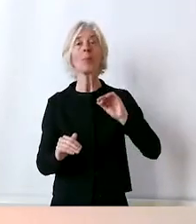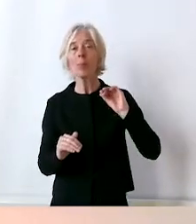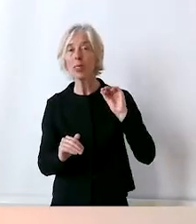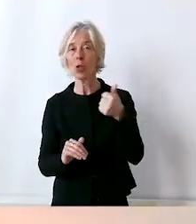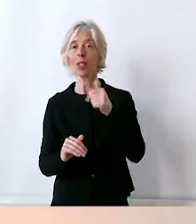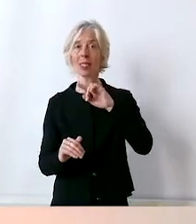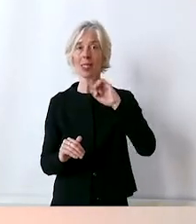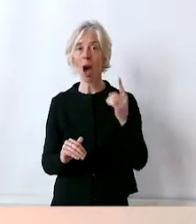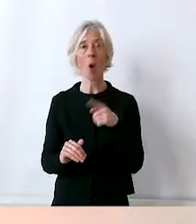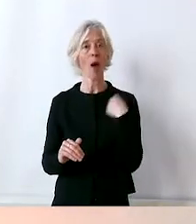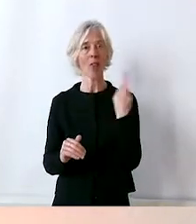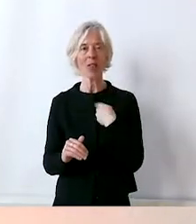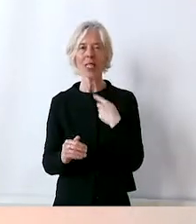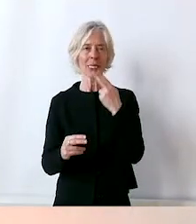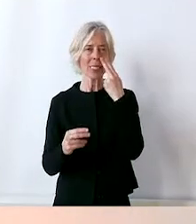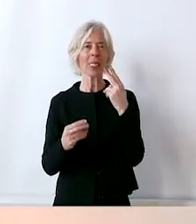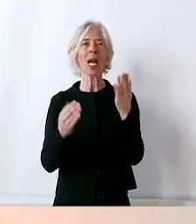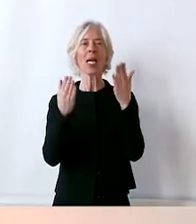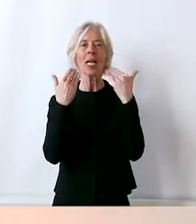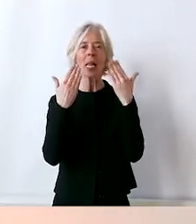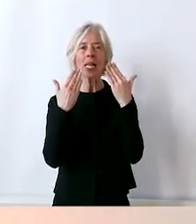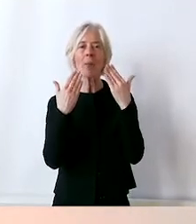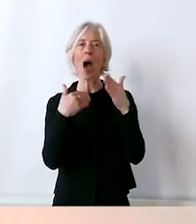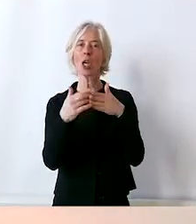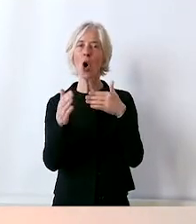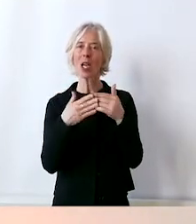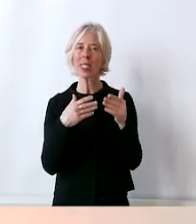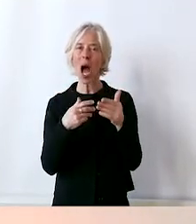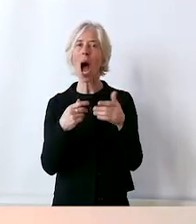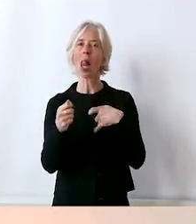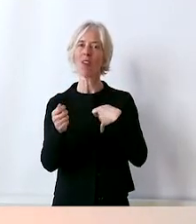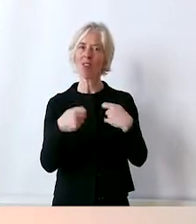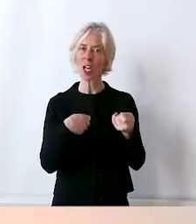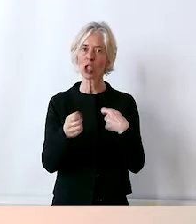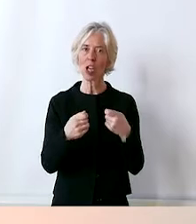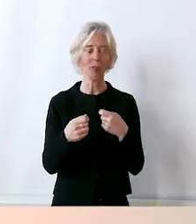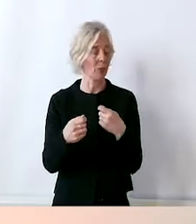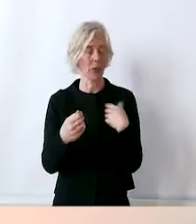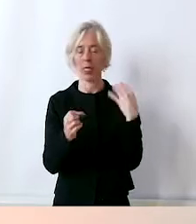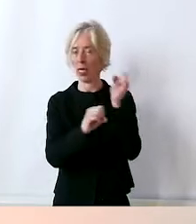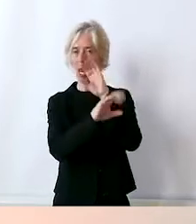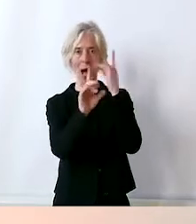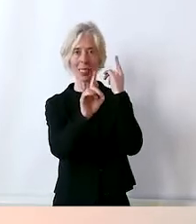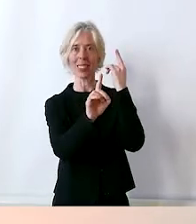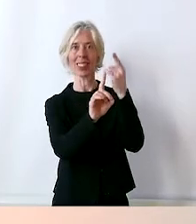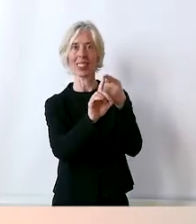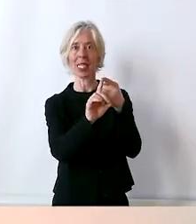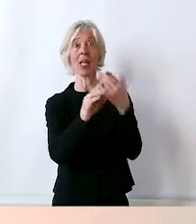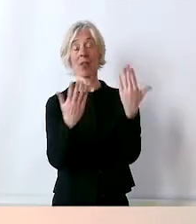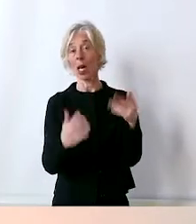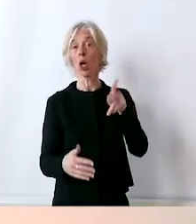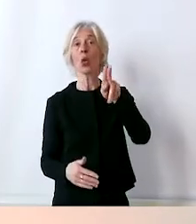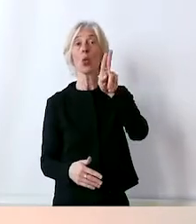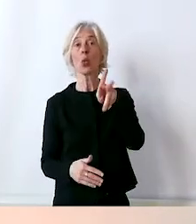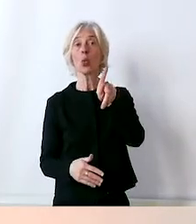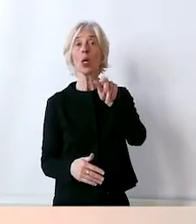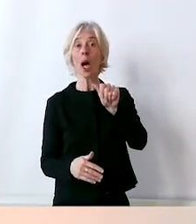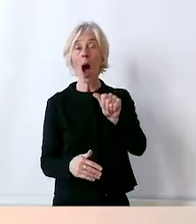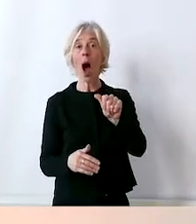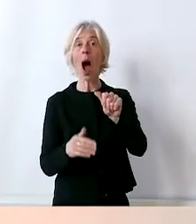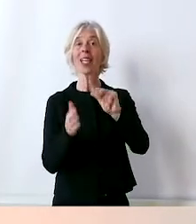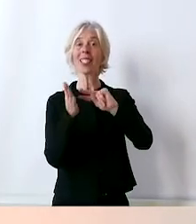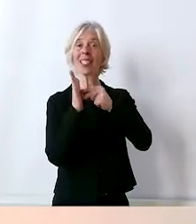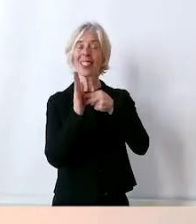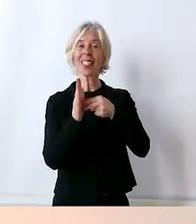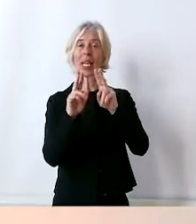klimabewusstes Wirtschaften ein inhärenter Unternehmenszweck ist. KUKA-Technologien wie Roboter und automatisierte